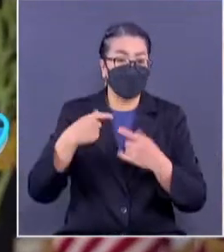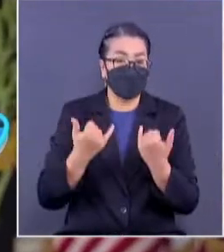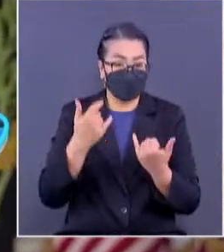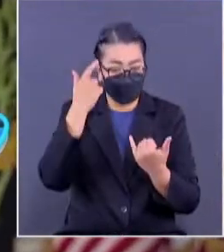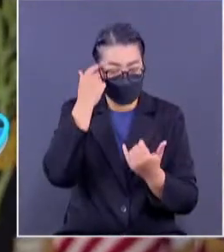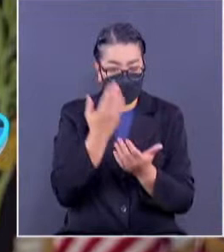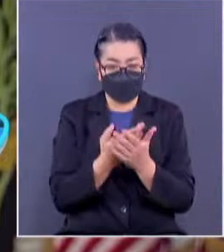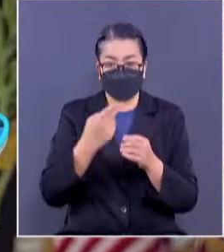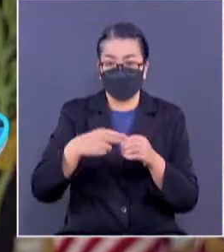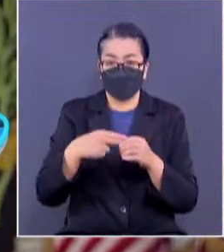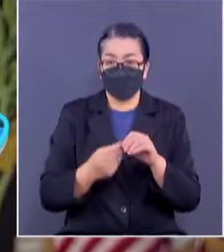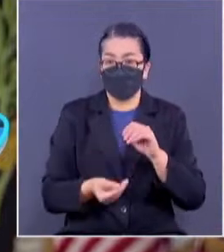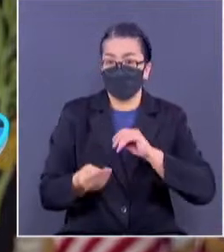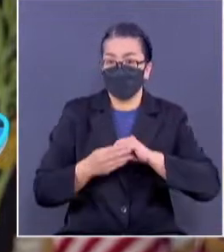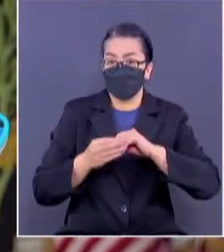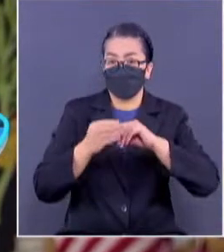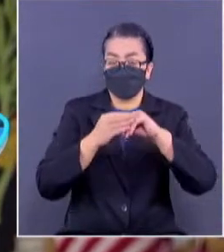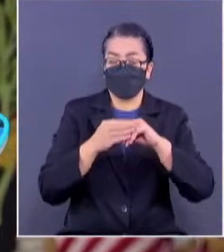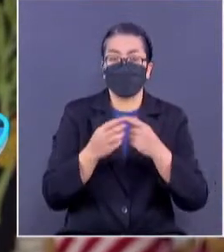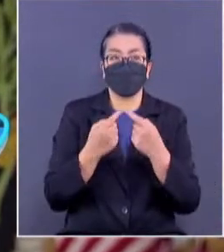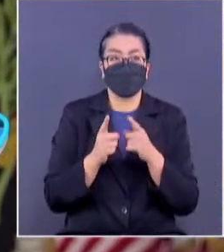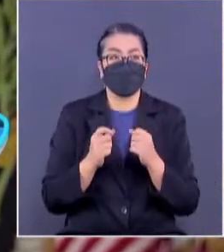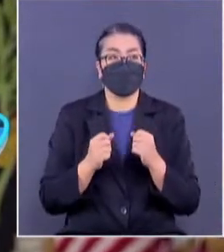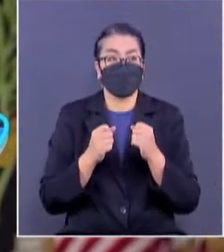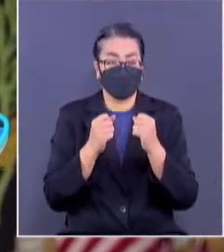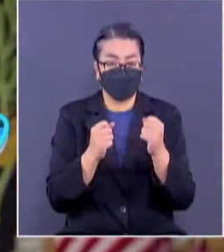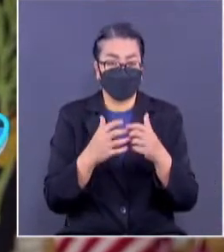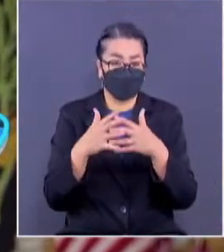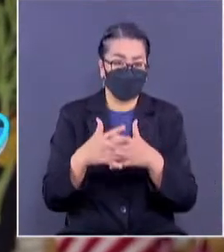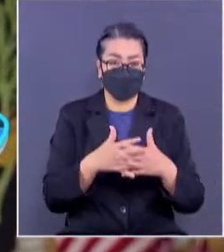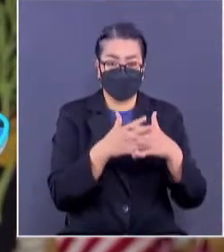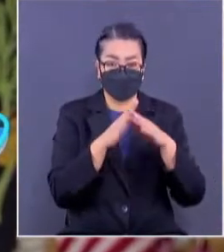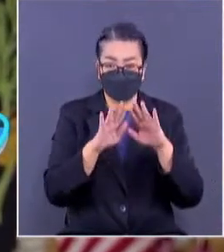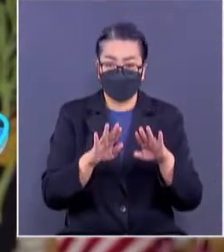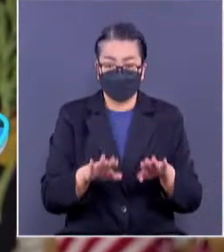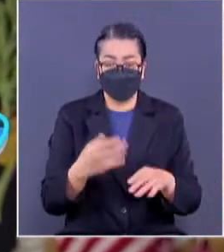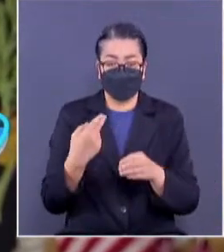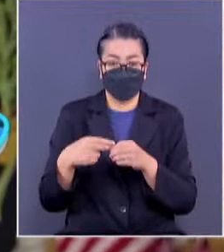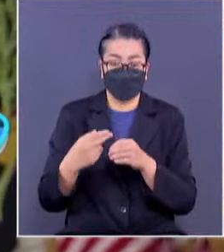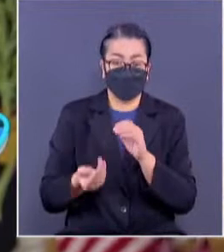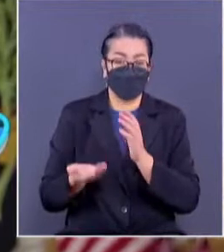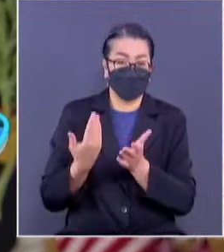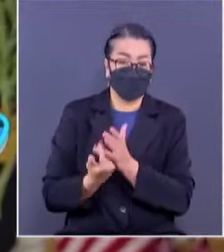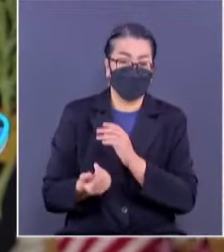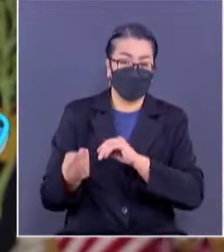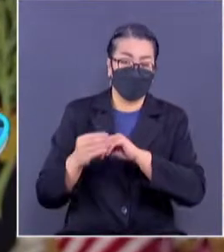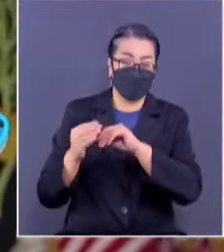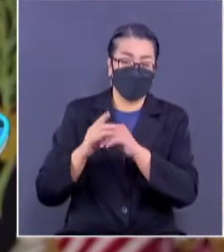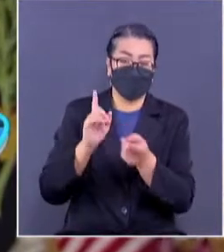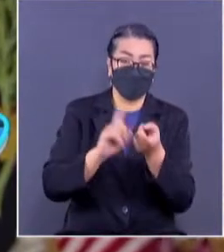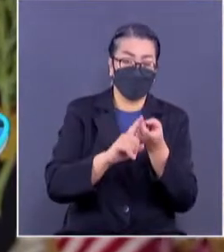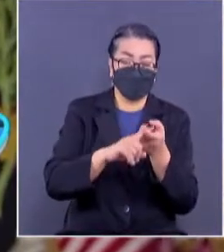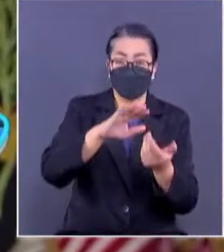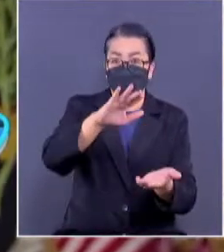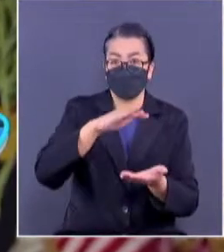จะทำทุกอย่างเพื่อลดผลลบต่อชาวบริการให้เล่นมากที่สุดครับสารัชเองนำเข้าน้ำมันดิบและ